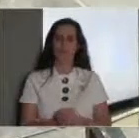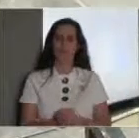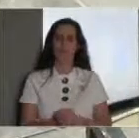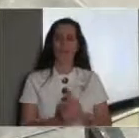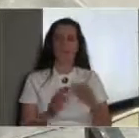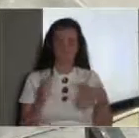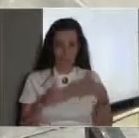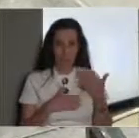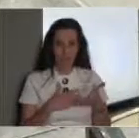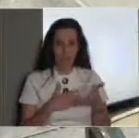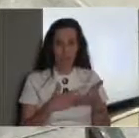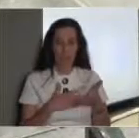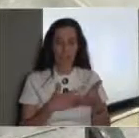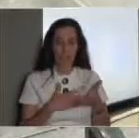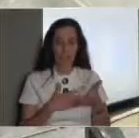ואז